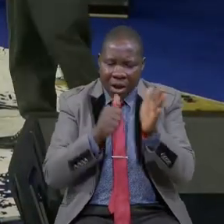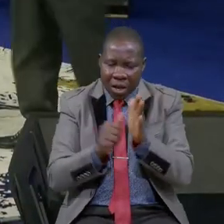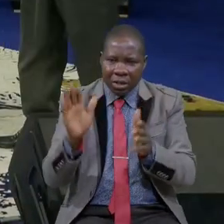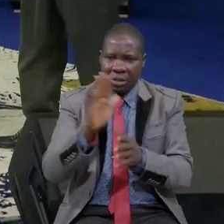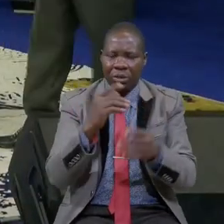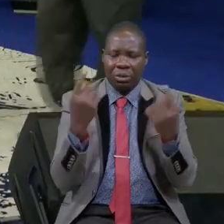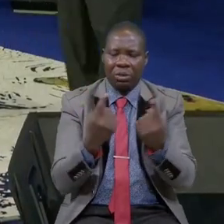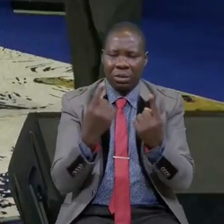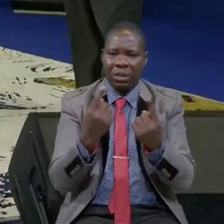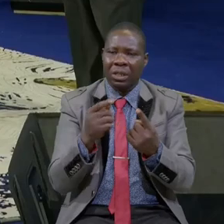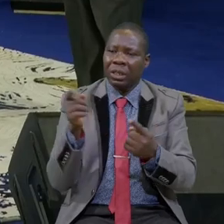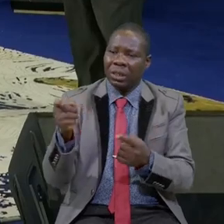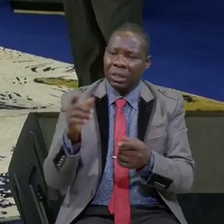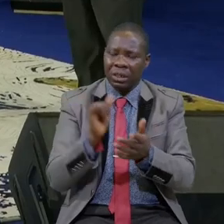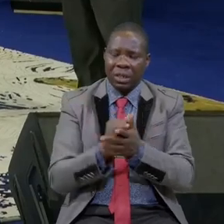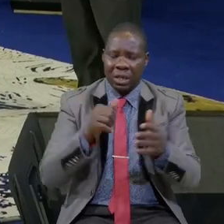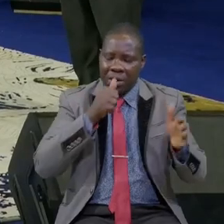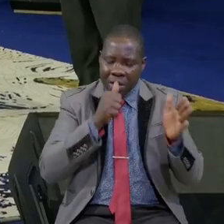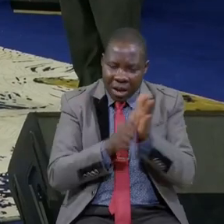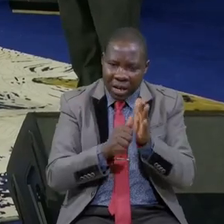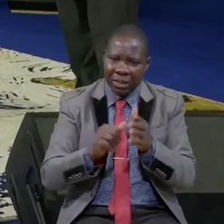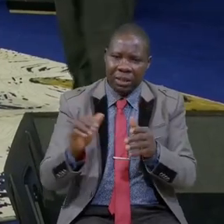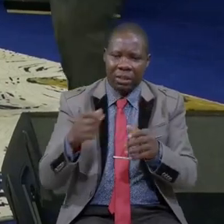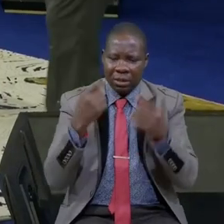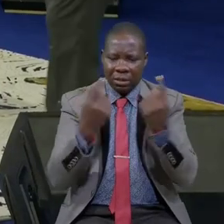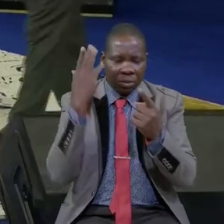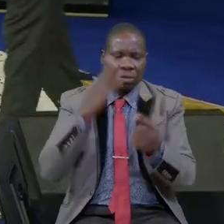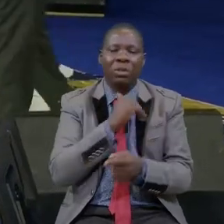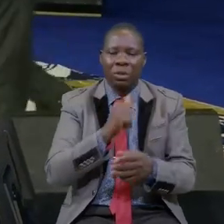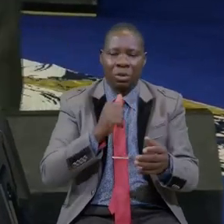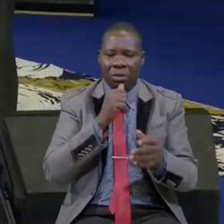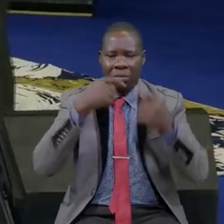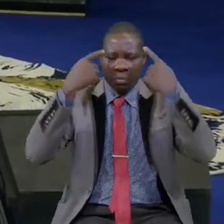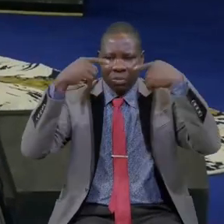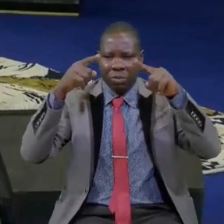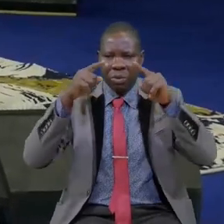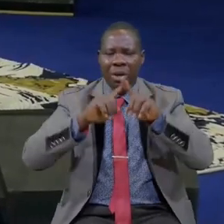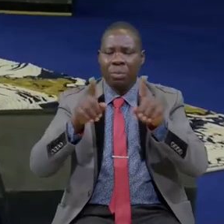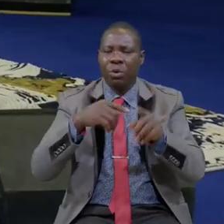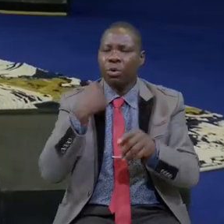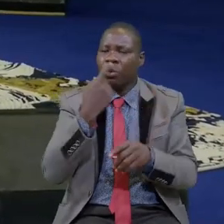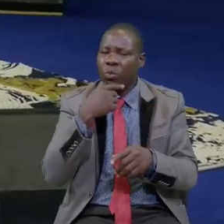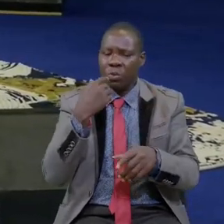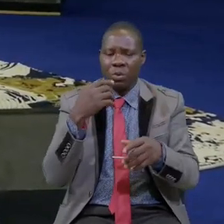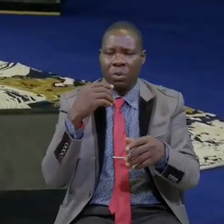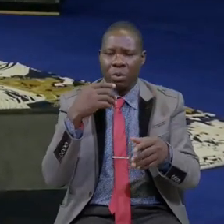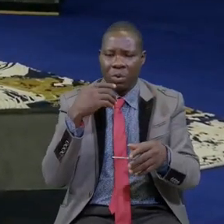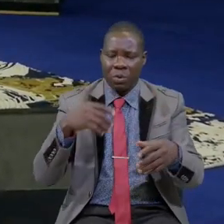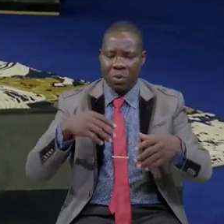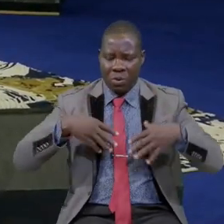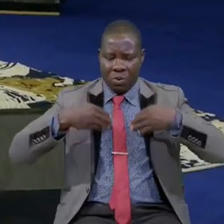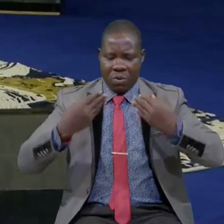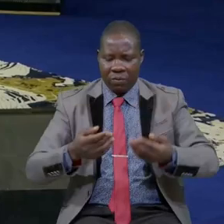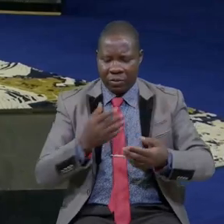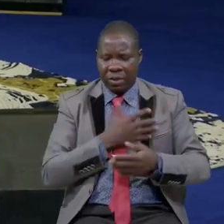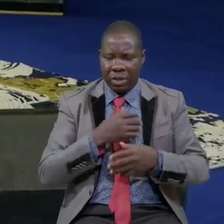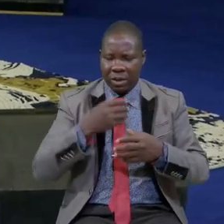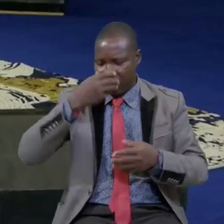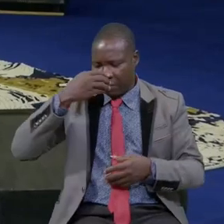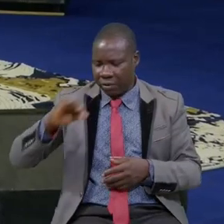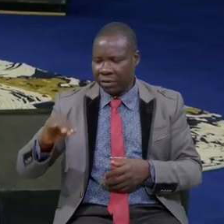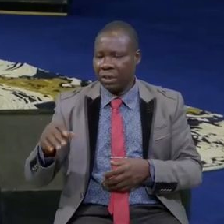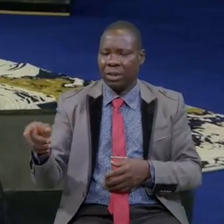ses transgressions, ses péchés ne prospère point. Mais celui qui les avoue et les délaisse. Vous